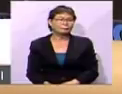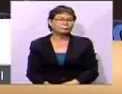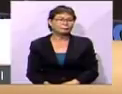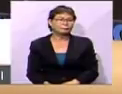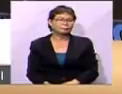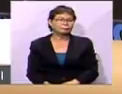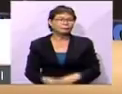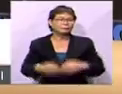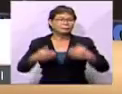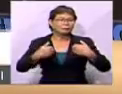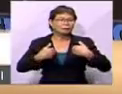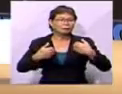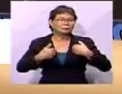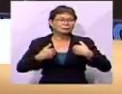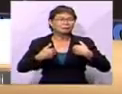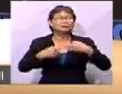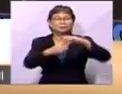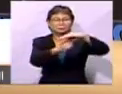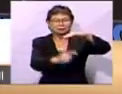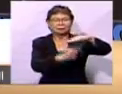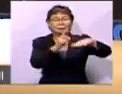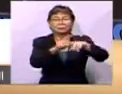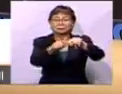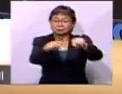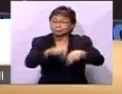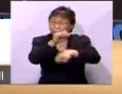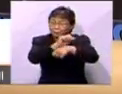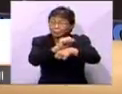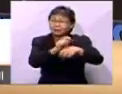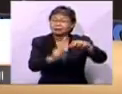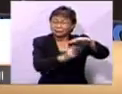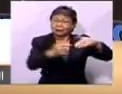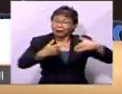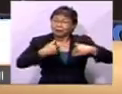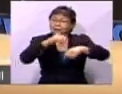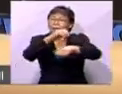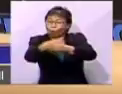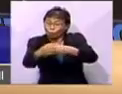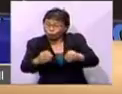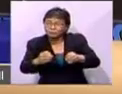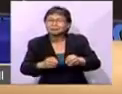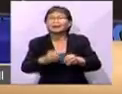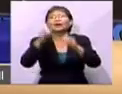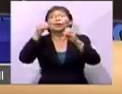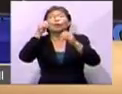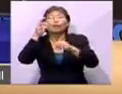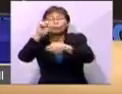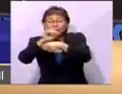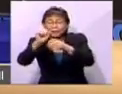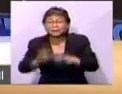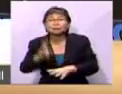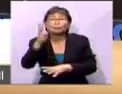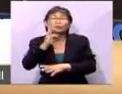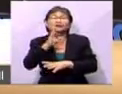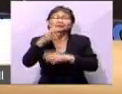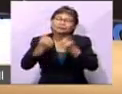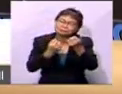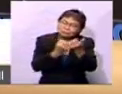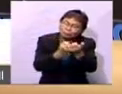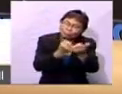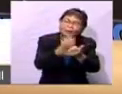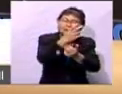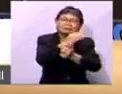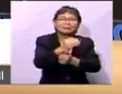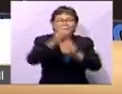Dengan adanya TASKA di tempat kerja, maka tenaga kerja kaum wanita akan dapat memberikan sumbangan